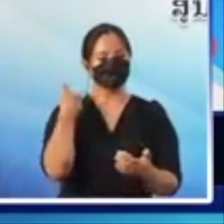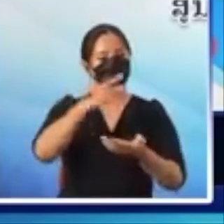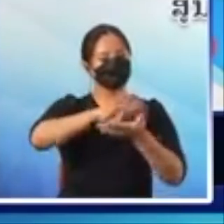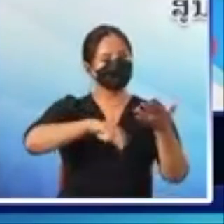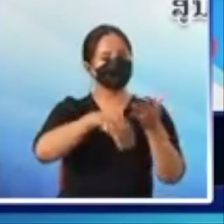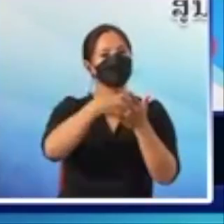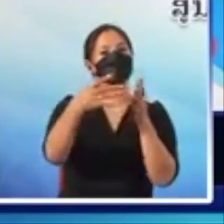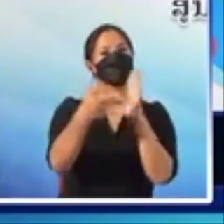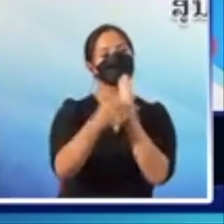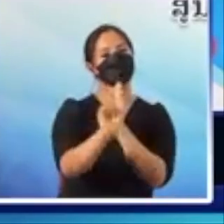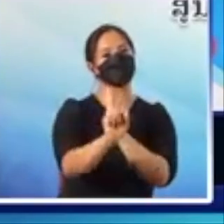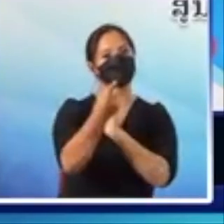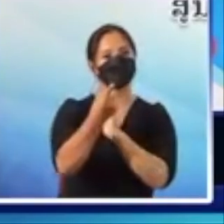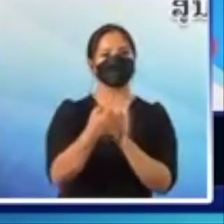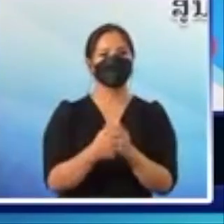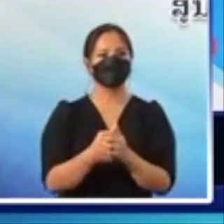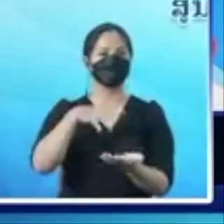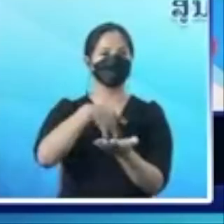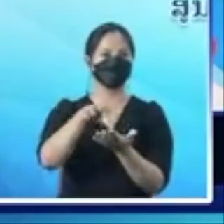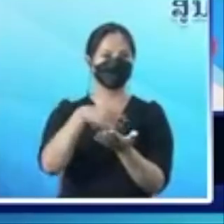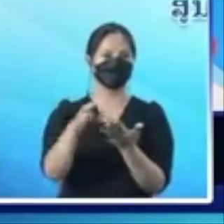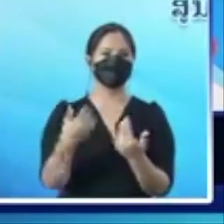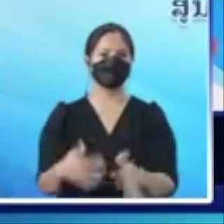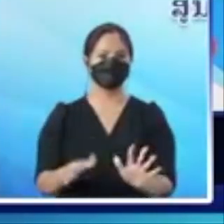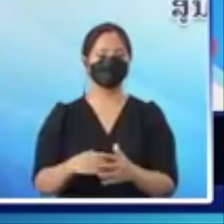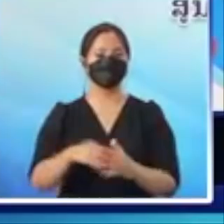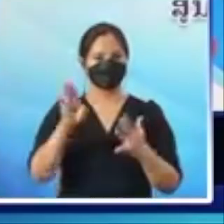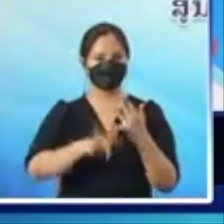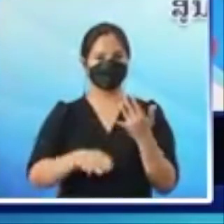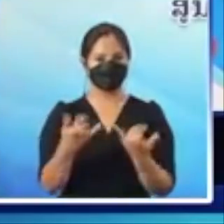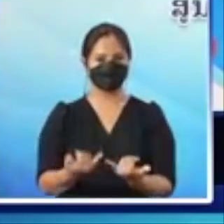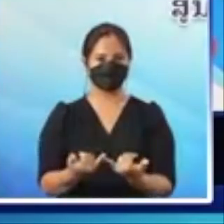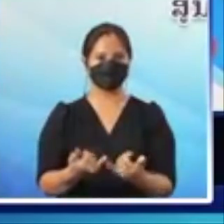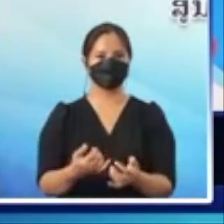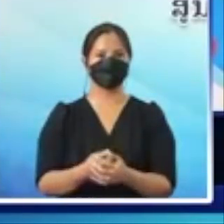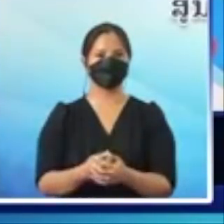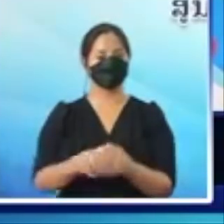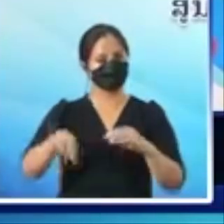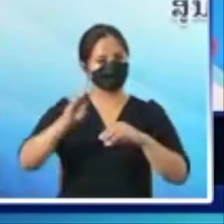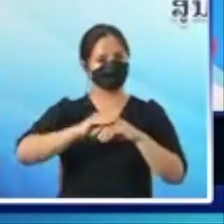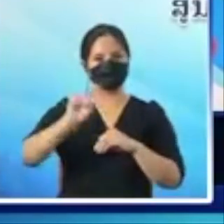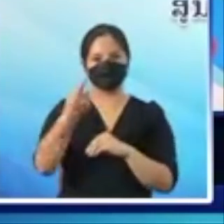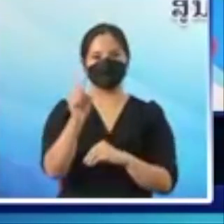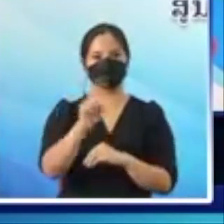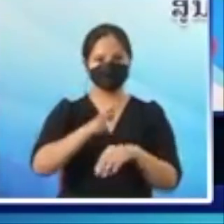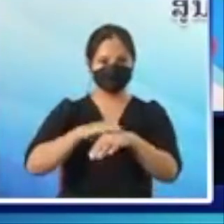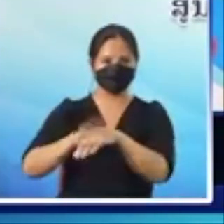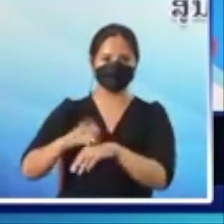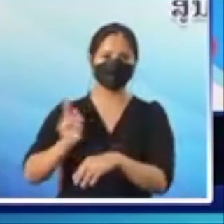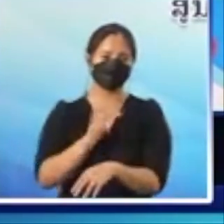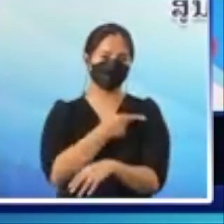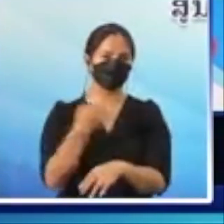ใหม่ก็บ่ได้เห็นหอยยิ้มของกันเนาะแต่ท้ายสุดนี้ข้าพเจ้าขอย้ำอีกทีหนึ่งว่าถึงพวกเรา